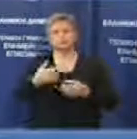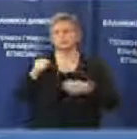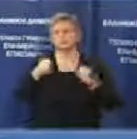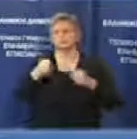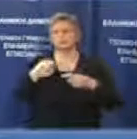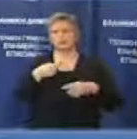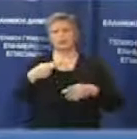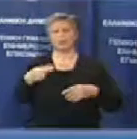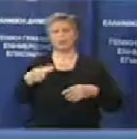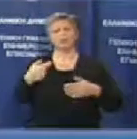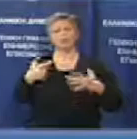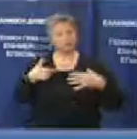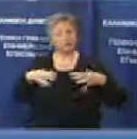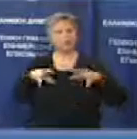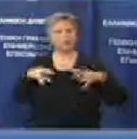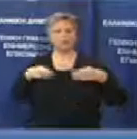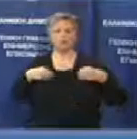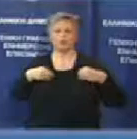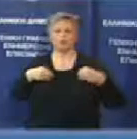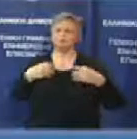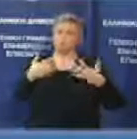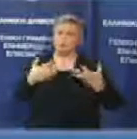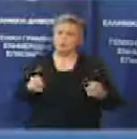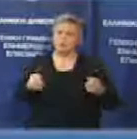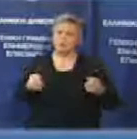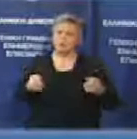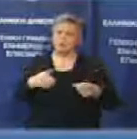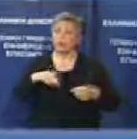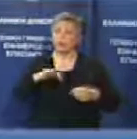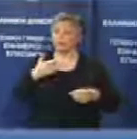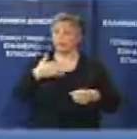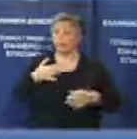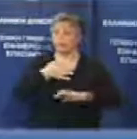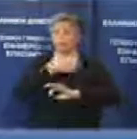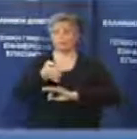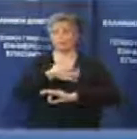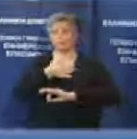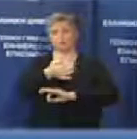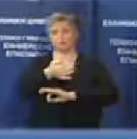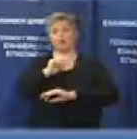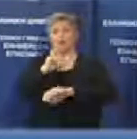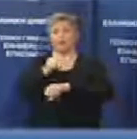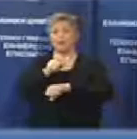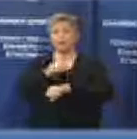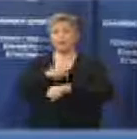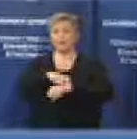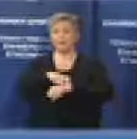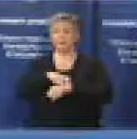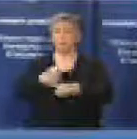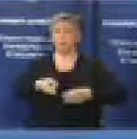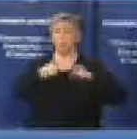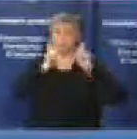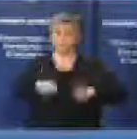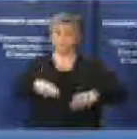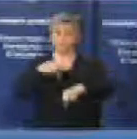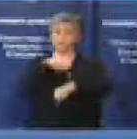είναι και αυτά θεμητά στο να υπάρξουν. Ωστόσο, νομίζω ότι θα ήταν άκερο να πάρουμε εμείς την απόφαση εδώ